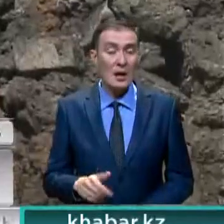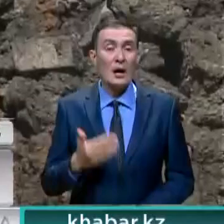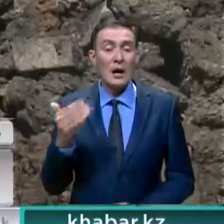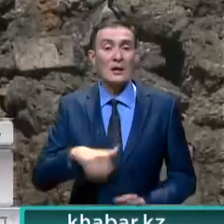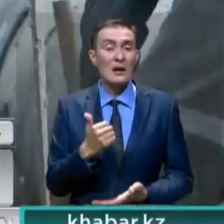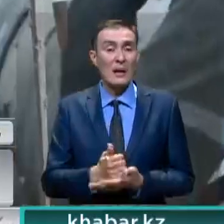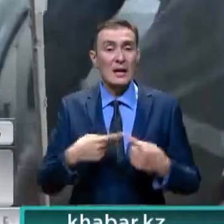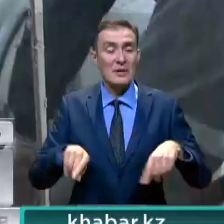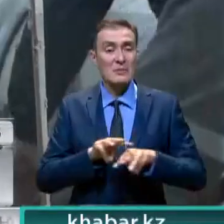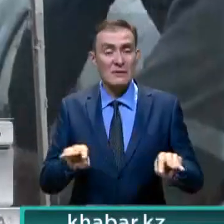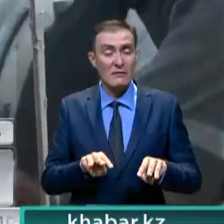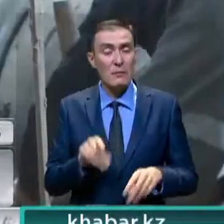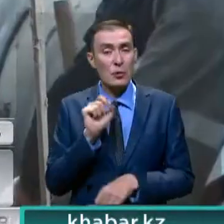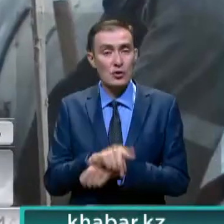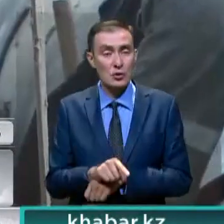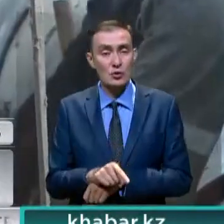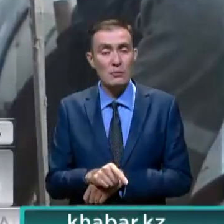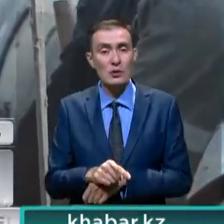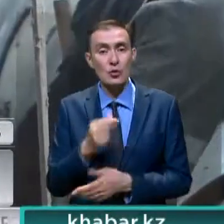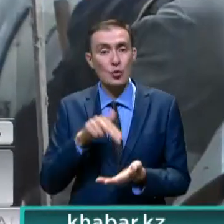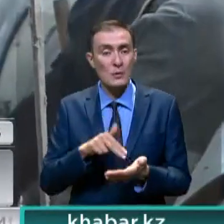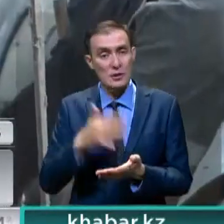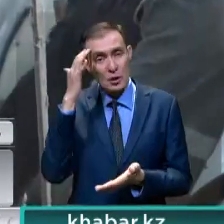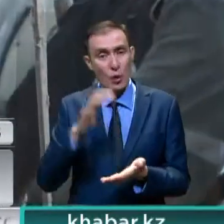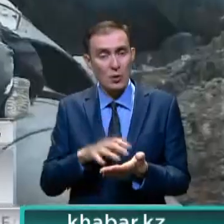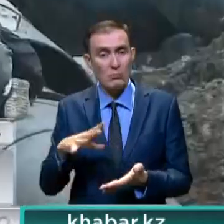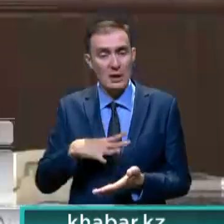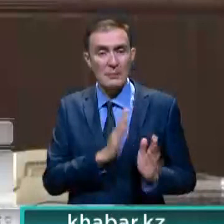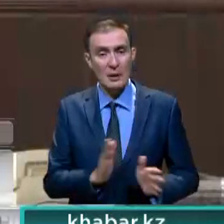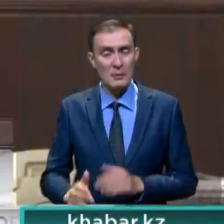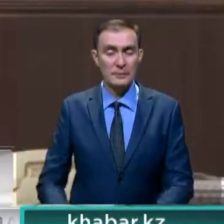очередь, глава Кабмина поручил следить за ценами на